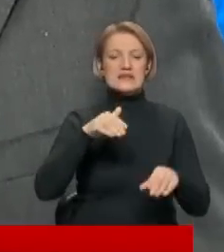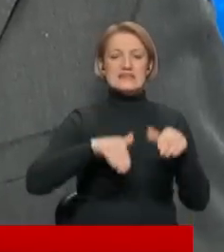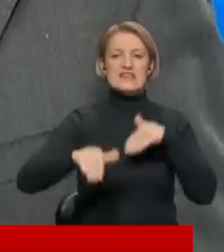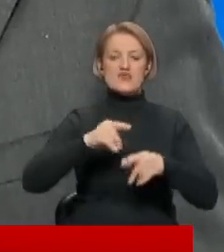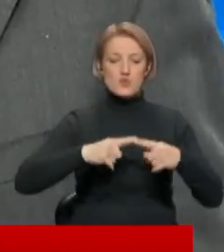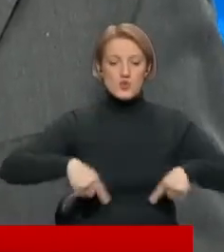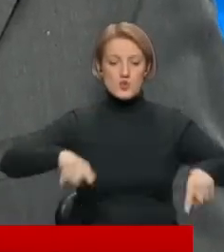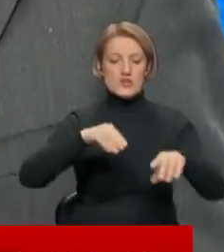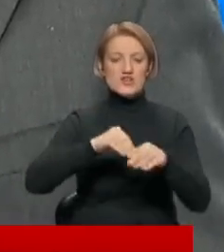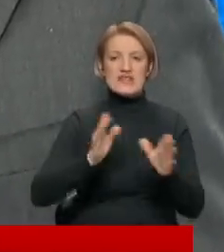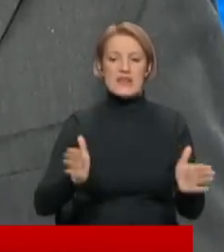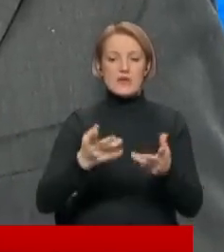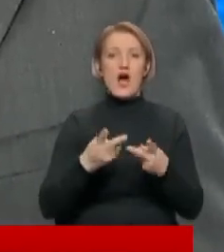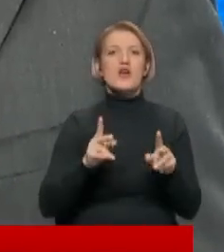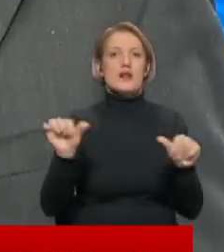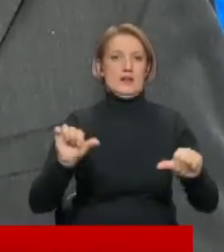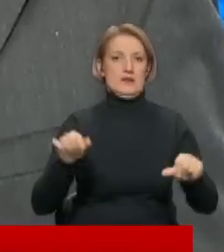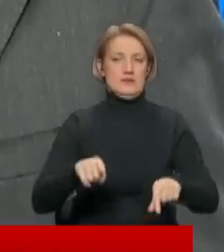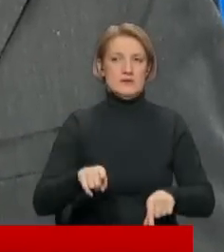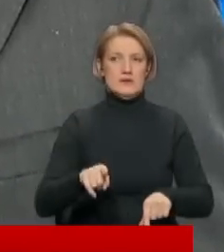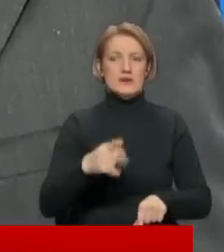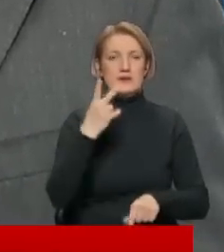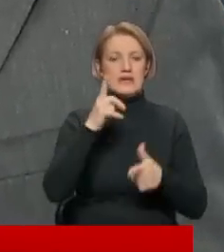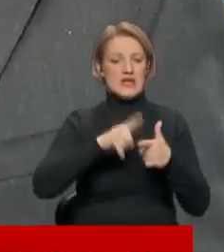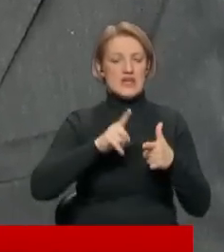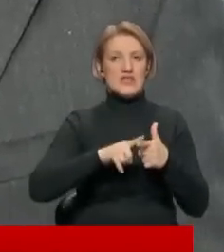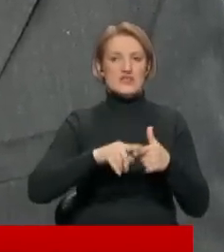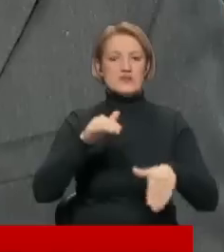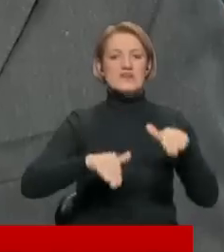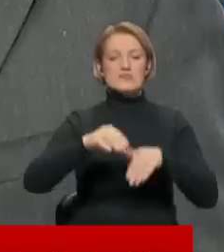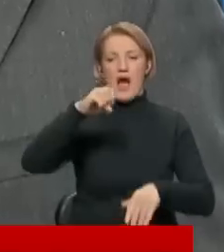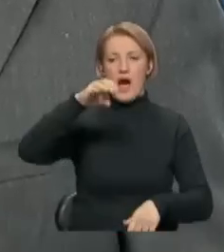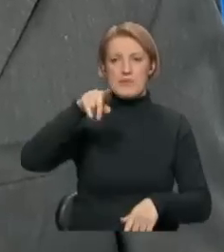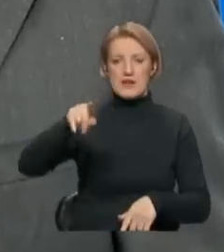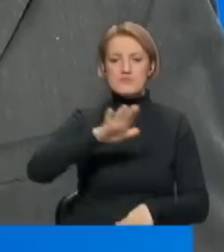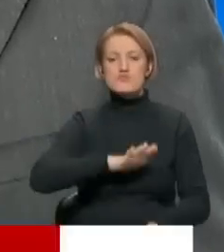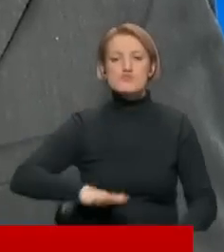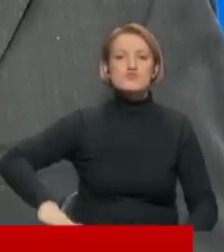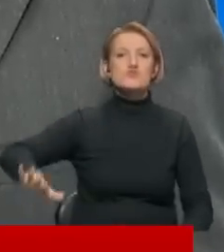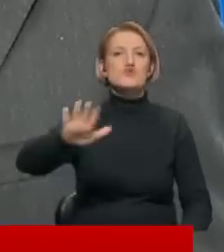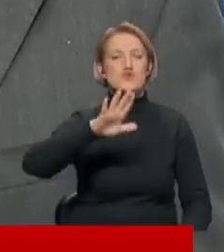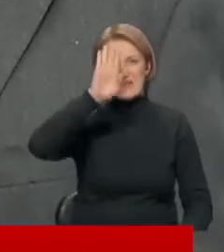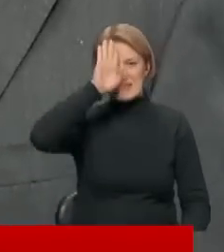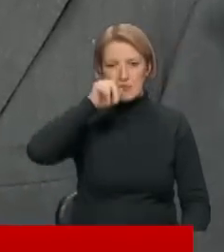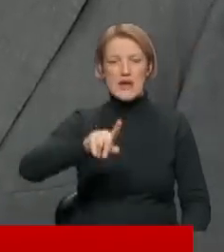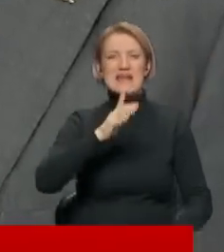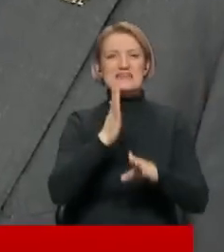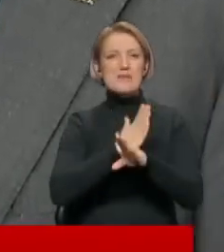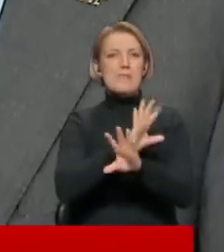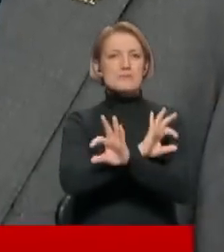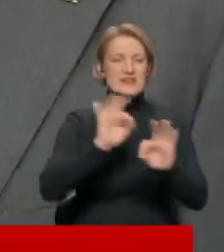sandığı açamazsınız ikinci seçimde matbu Adalet ve Kalkınma Partisi bütün sandıkları İstanbul'da gerekçeli